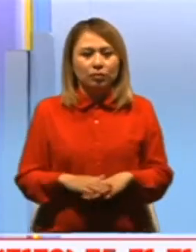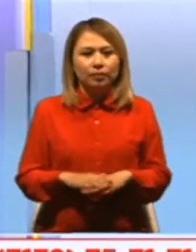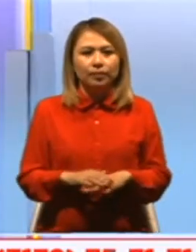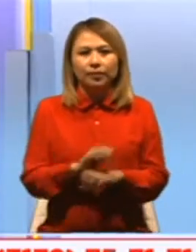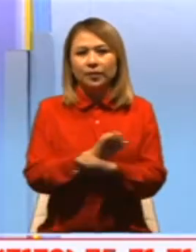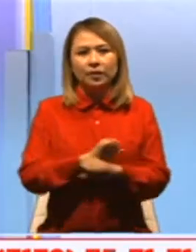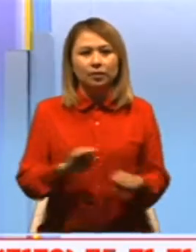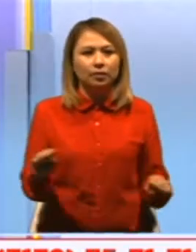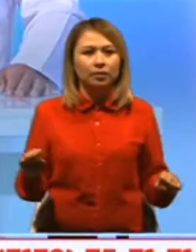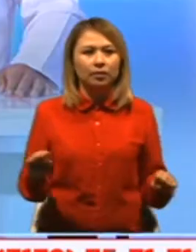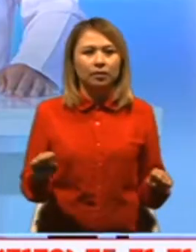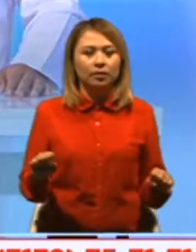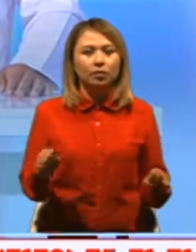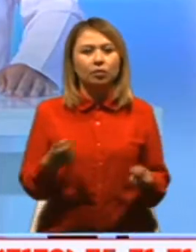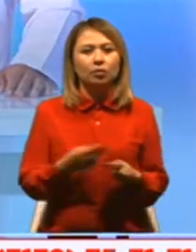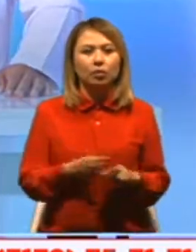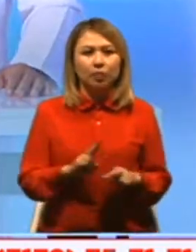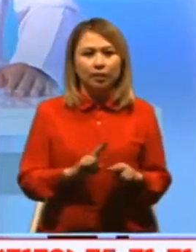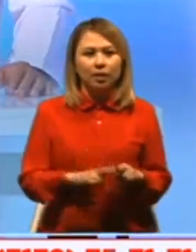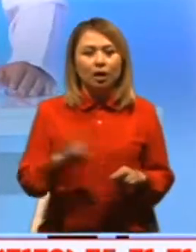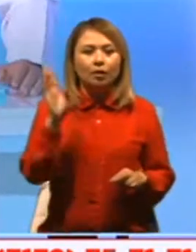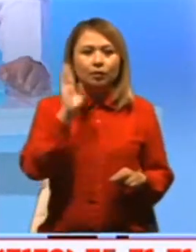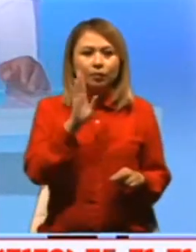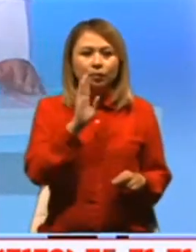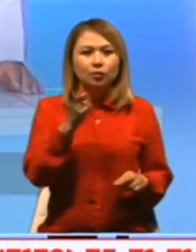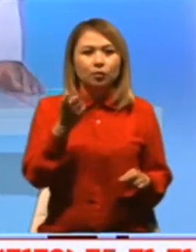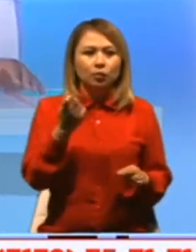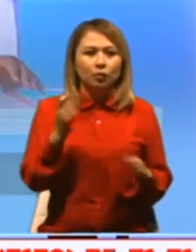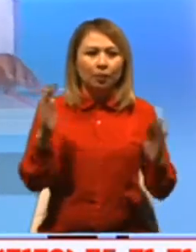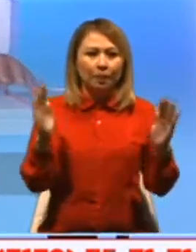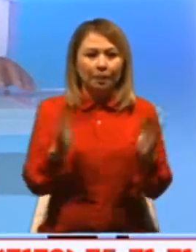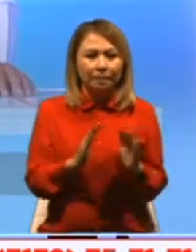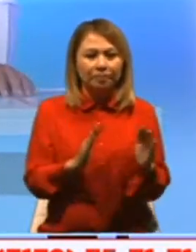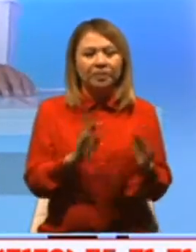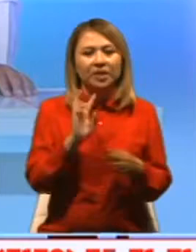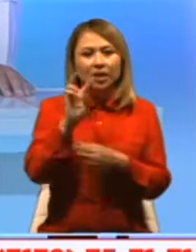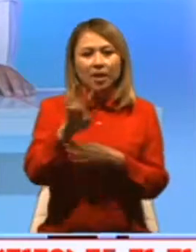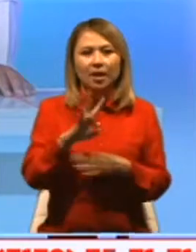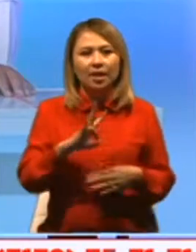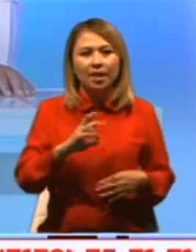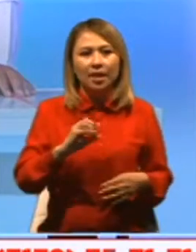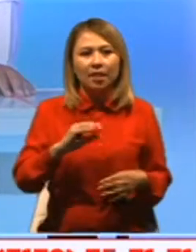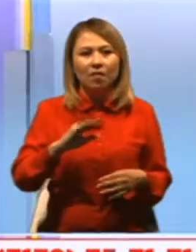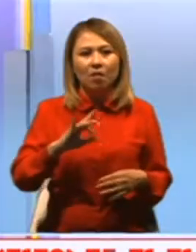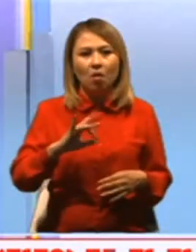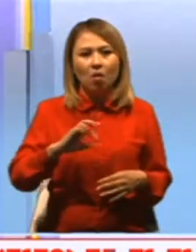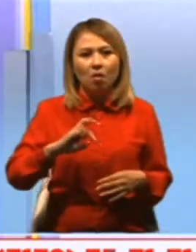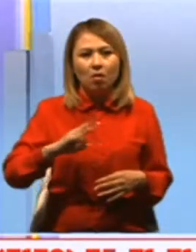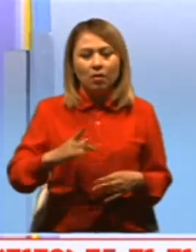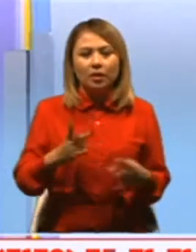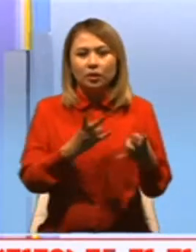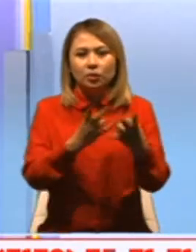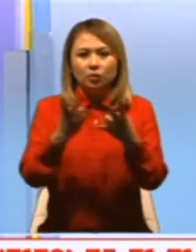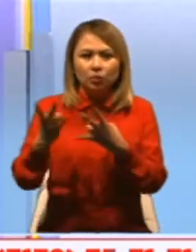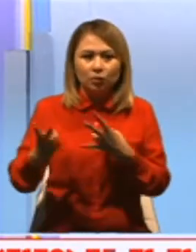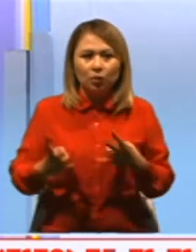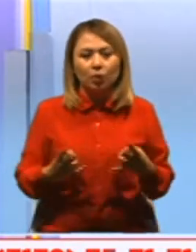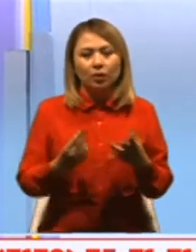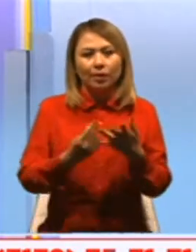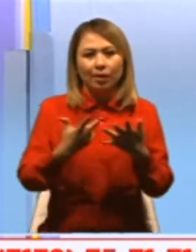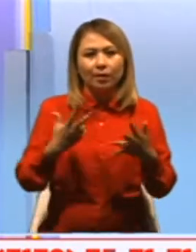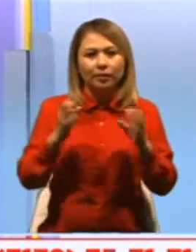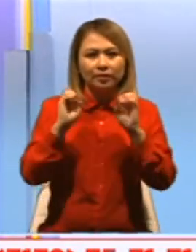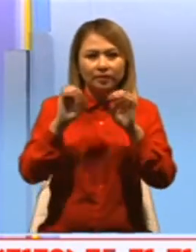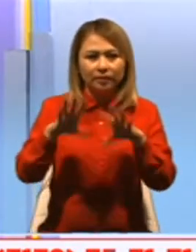керек, ауыртпашылық салмауымыз керек, сондықтан да суды шектейсіз, нефролог дәрігерге барасыз, барлық керекті анализдерін береді сізге,